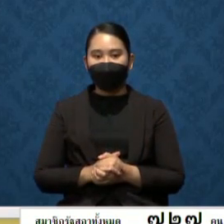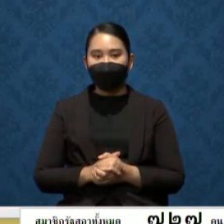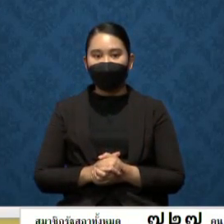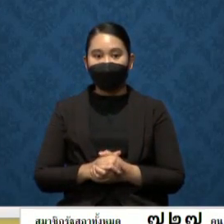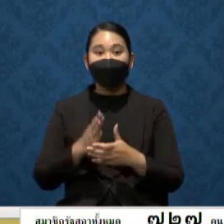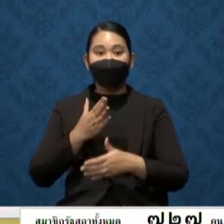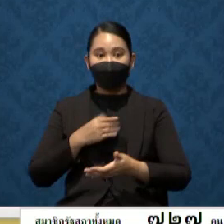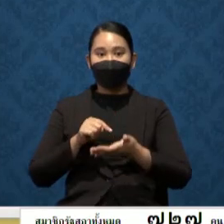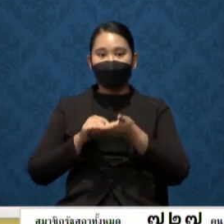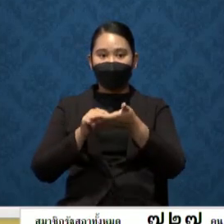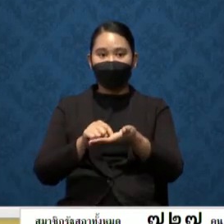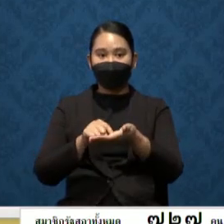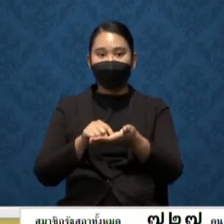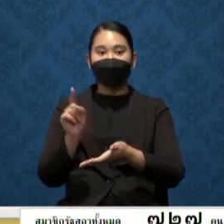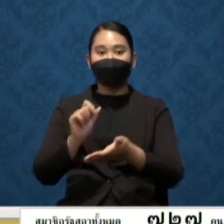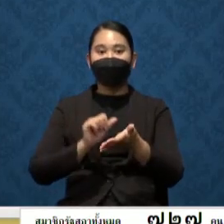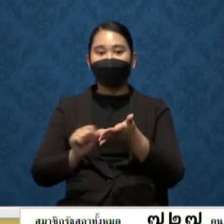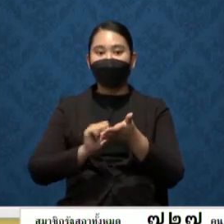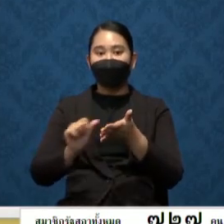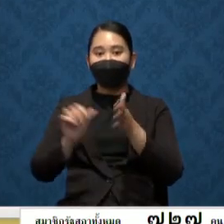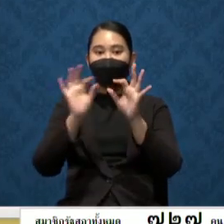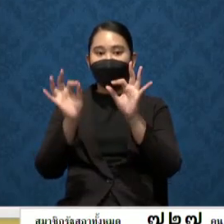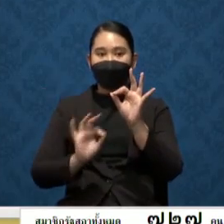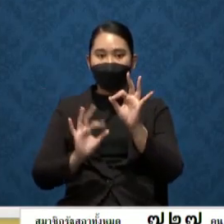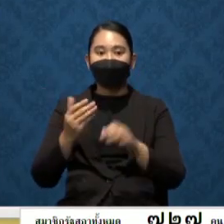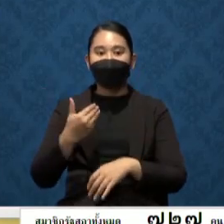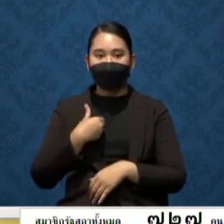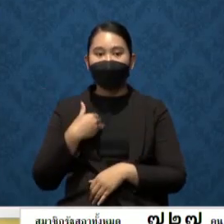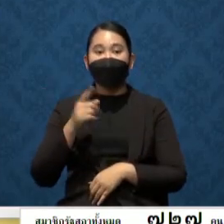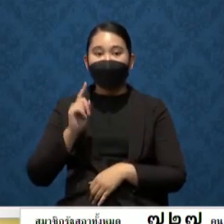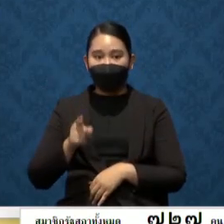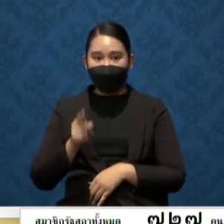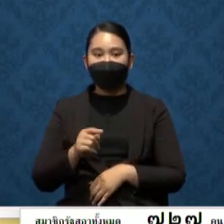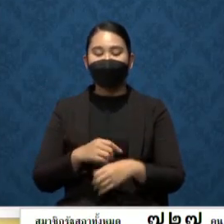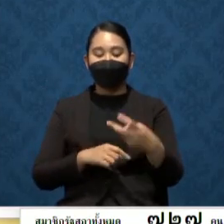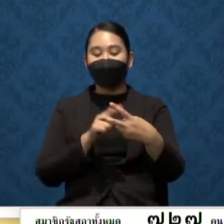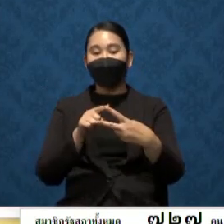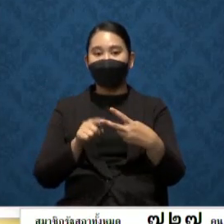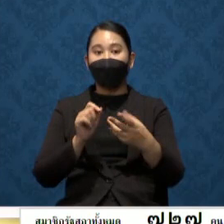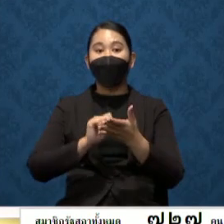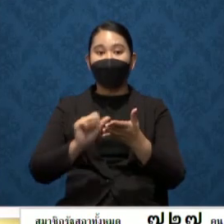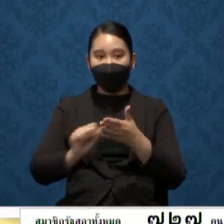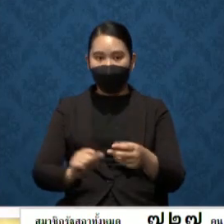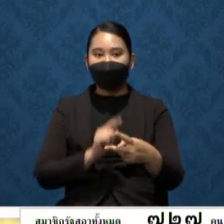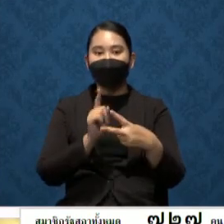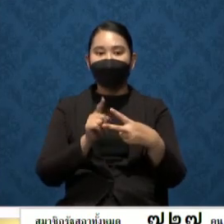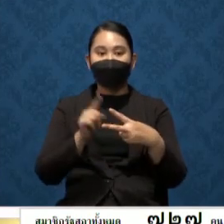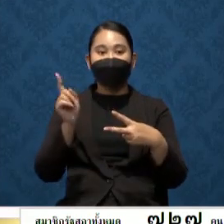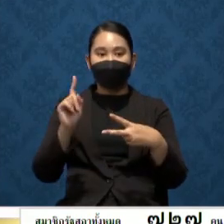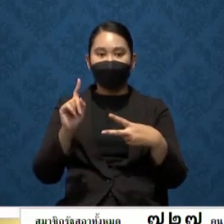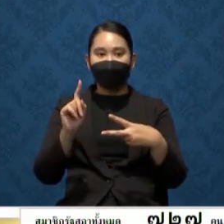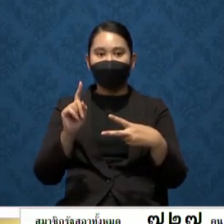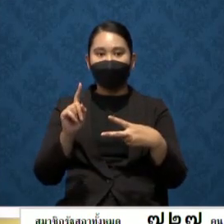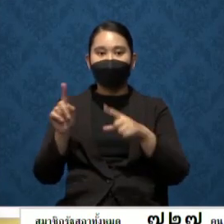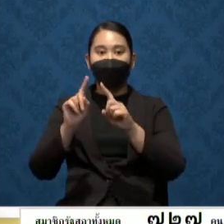เสนอแก้ไขข้อความใหม่นะครับจริงๆแล้วคือ 2จุดมีจุดแรกอยู่ในมี